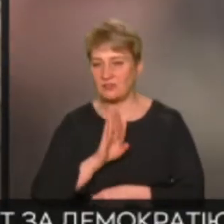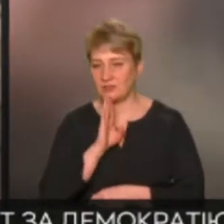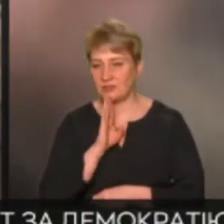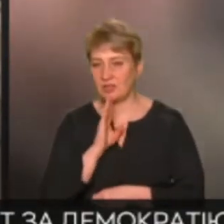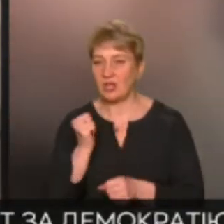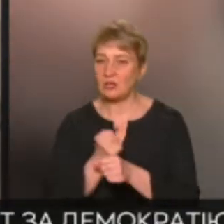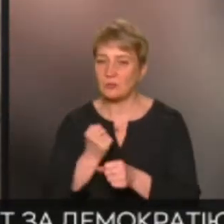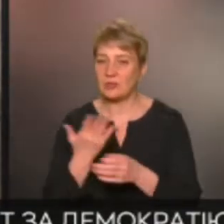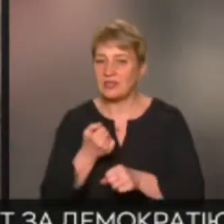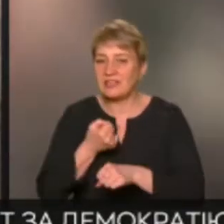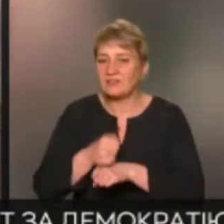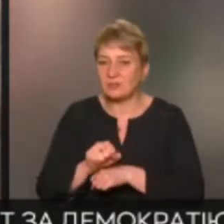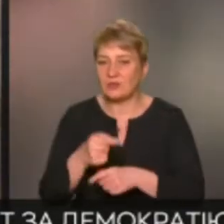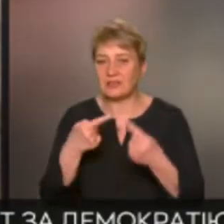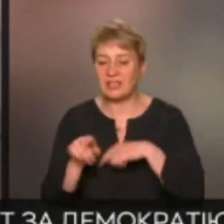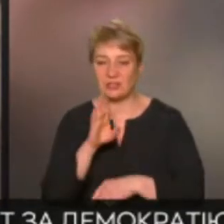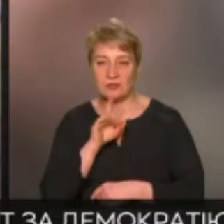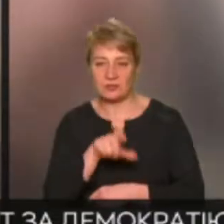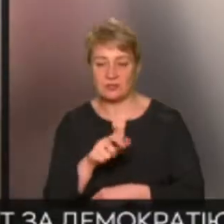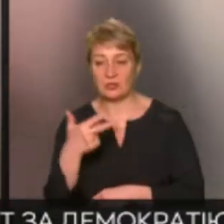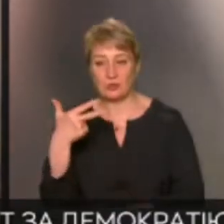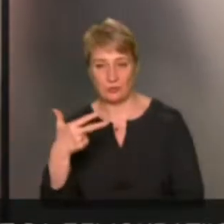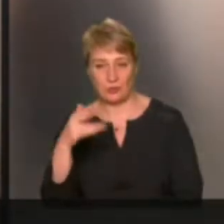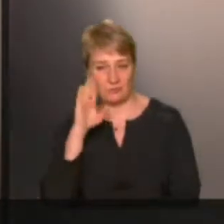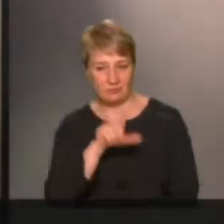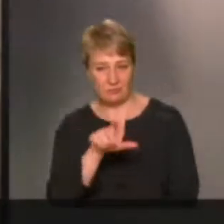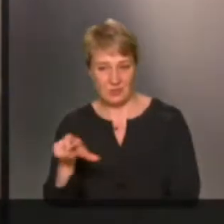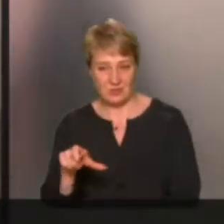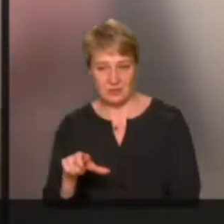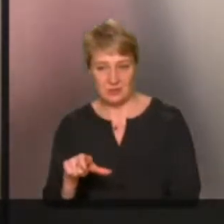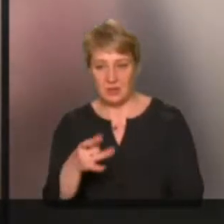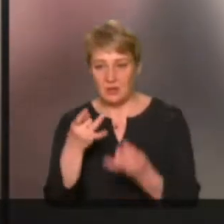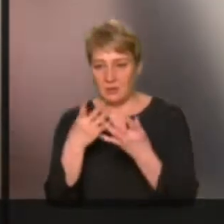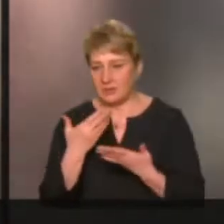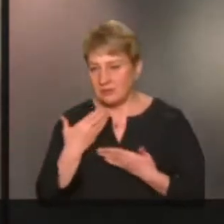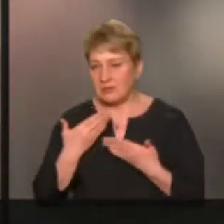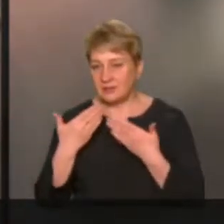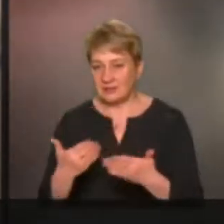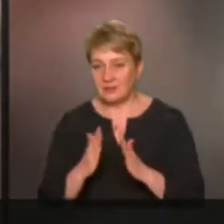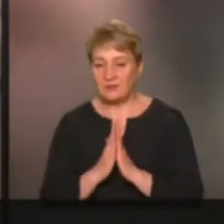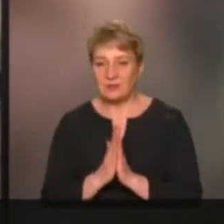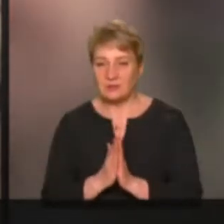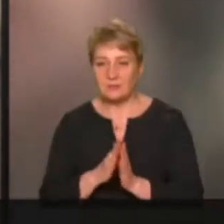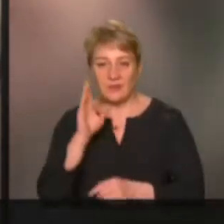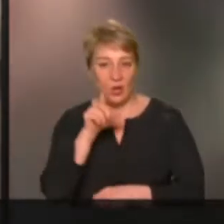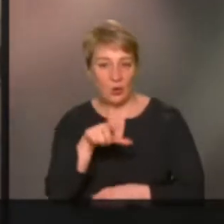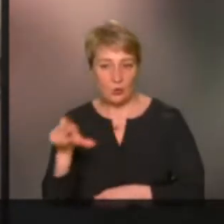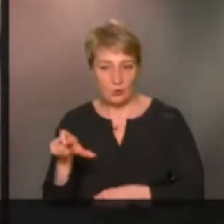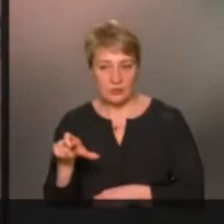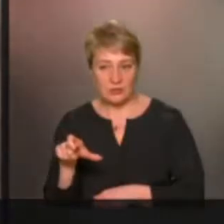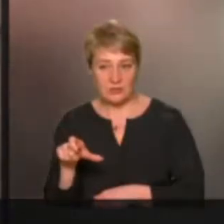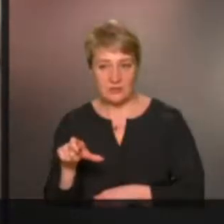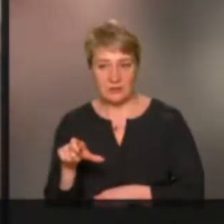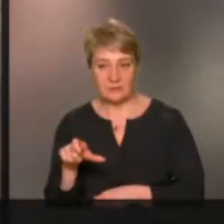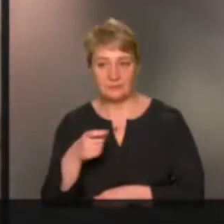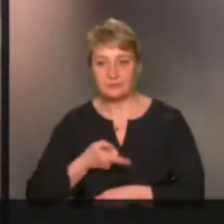біду. До тих трьох хлопців у мене дуже просте звернення. Хлопці, ото переднім прибором